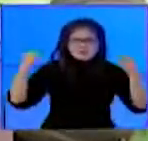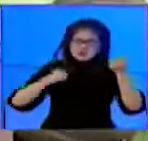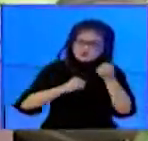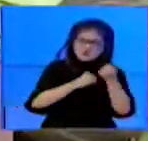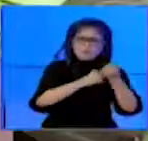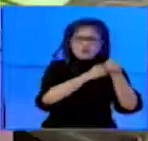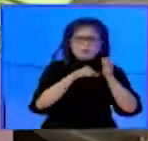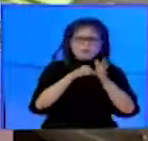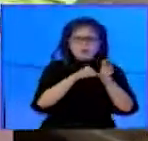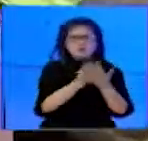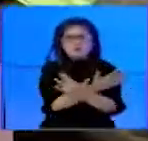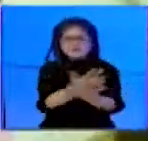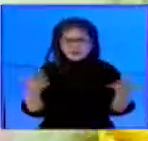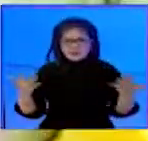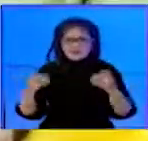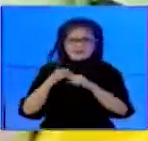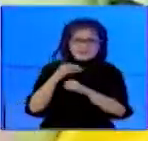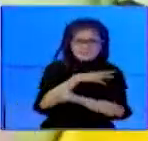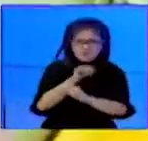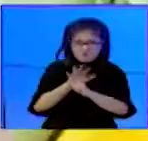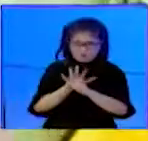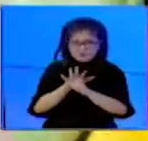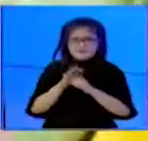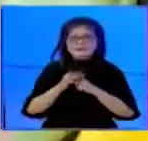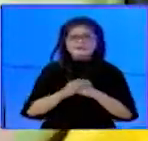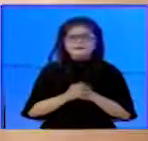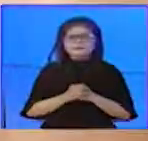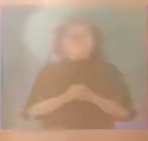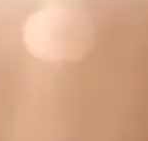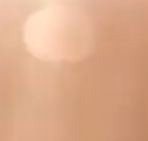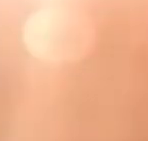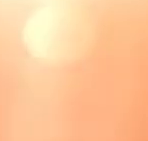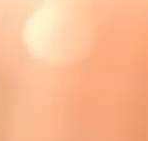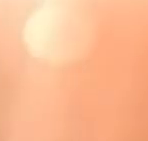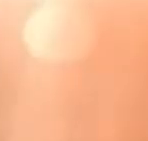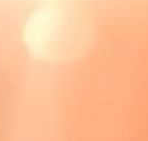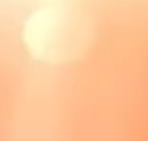membantu masyarakat yang terdampak wabah COVID-19. Tim Liputan iNews melaporkan.